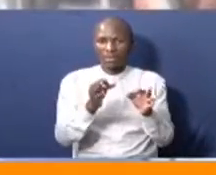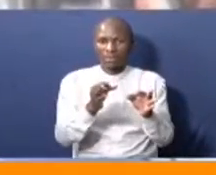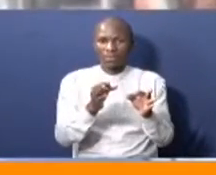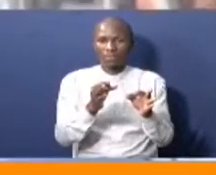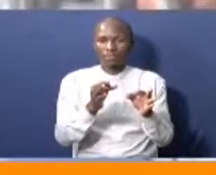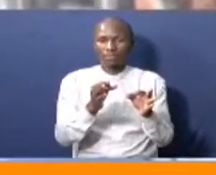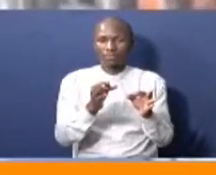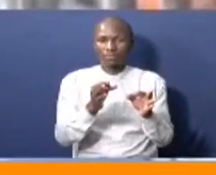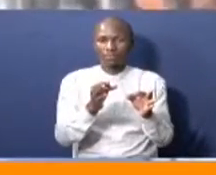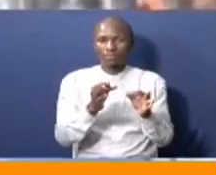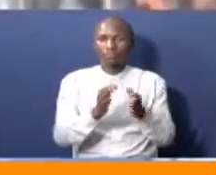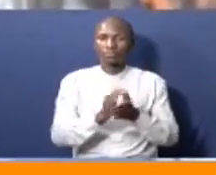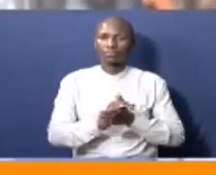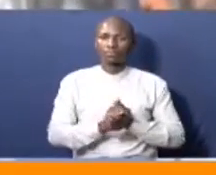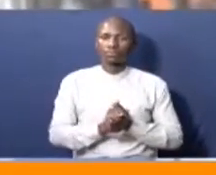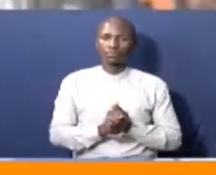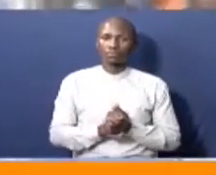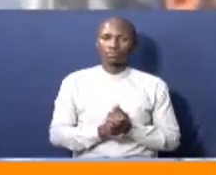maneno?